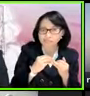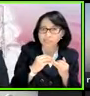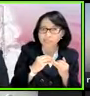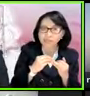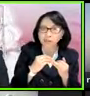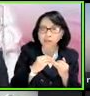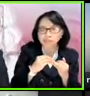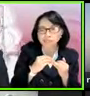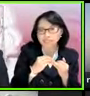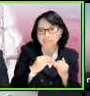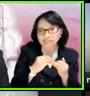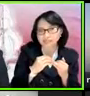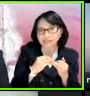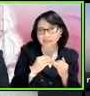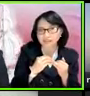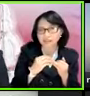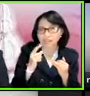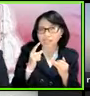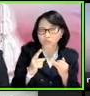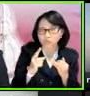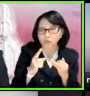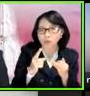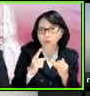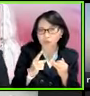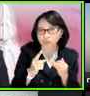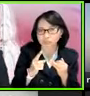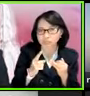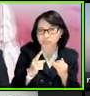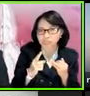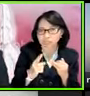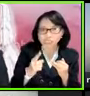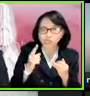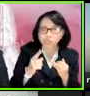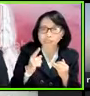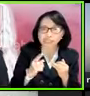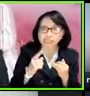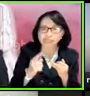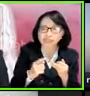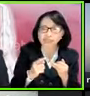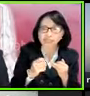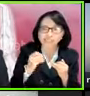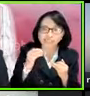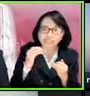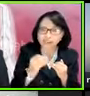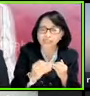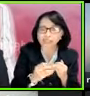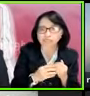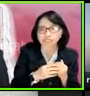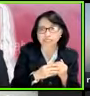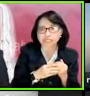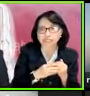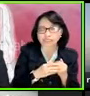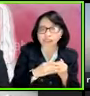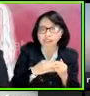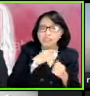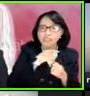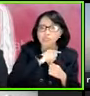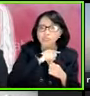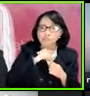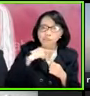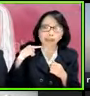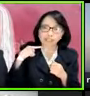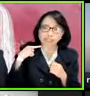dan yang paling mengenaskan adalah Rasul Paulus itu meninggal dengan cara yang mengenaskan